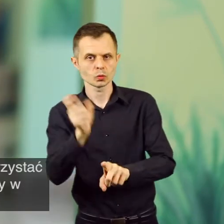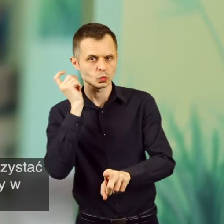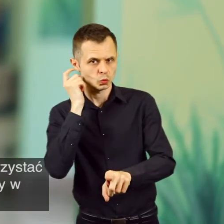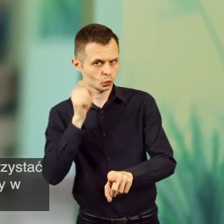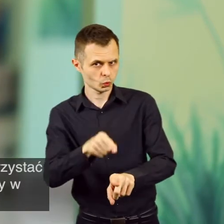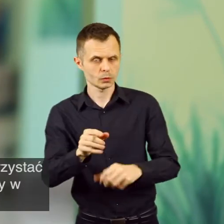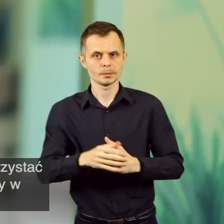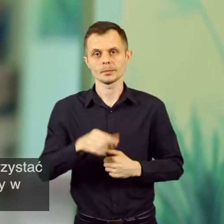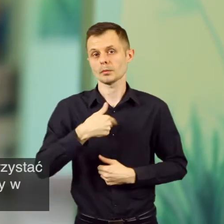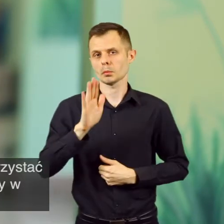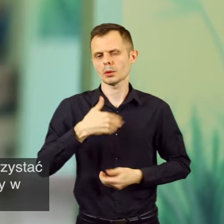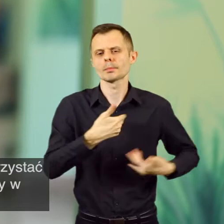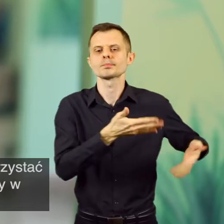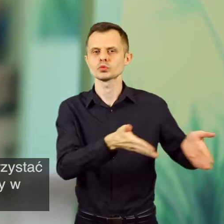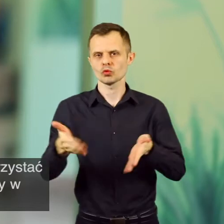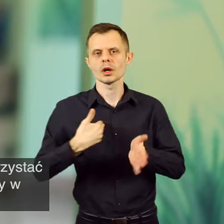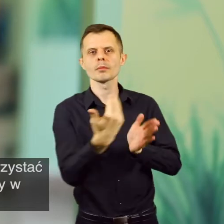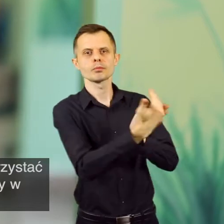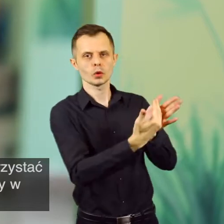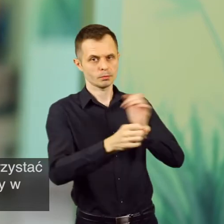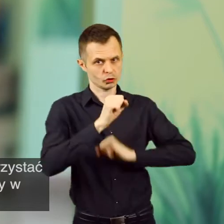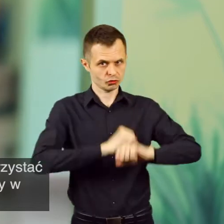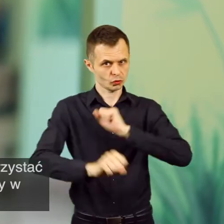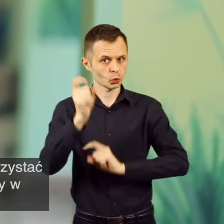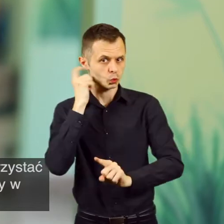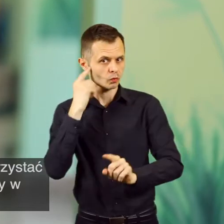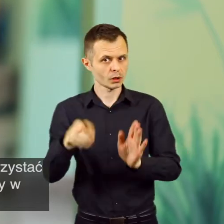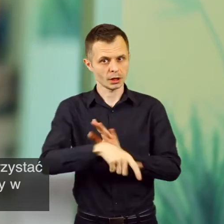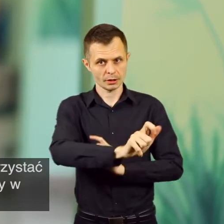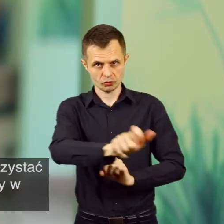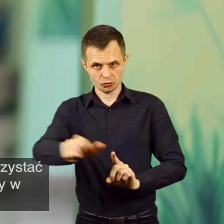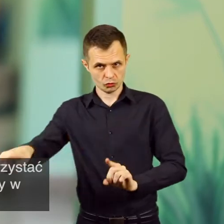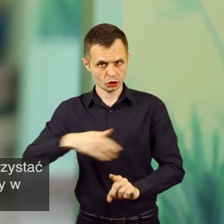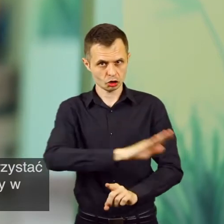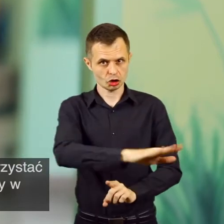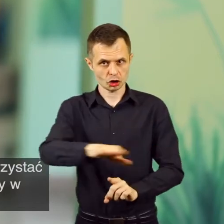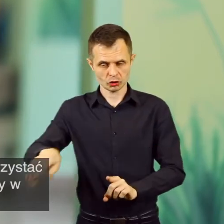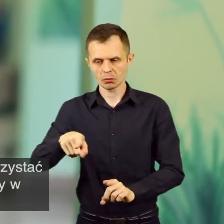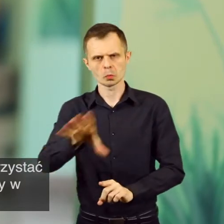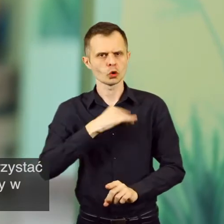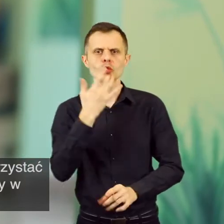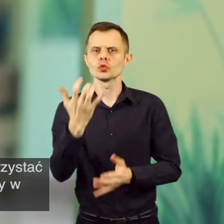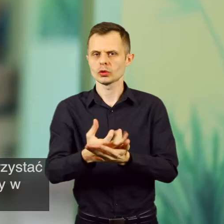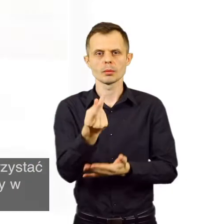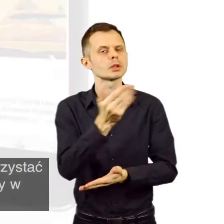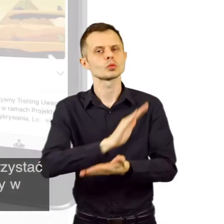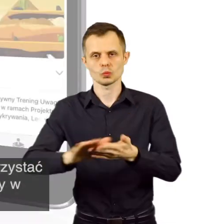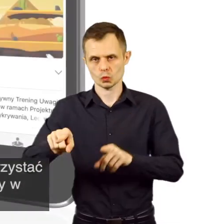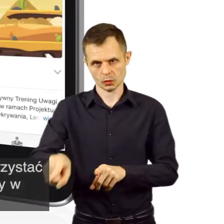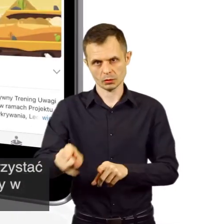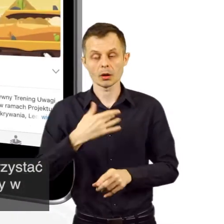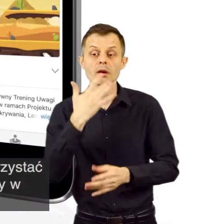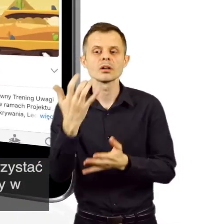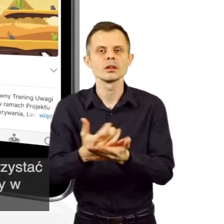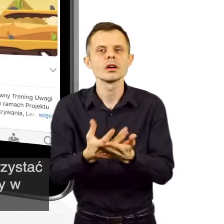słuchowej. Będą to przygotowane programy słuchowe, z których będą mogły te dzieci korzystać bezpłatnie, korzystając